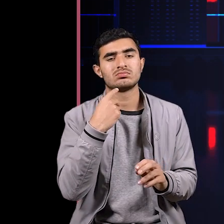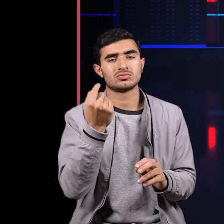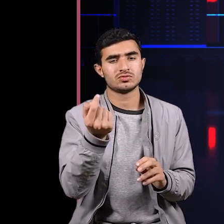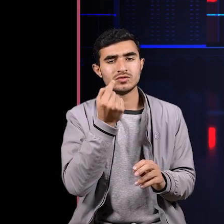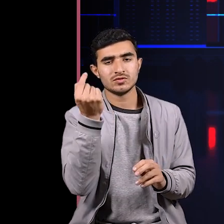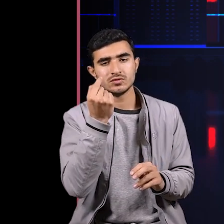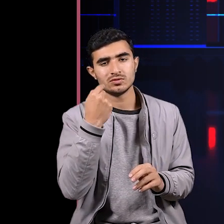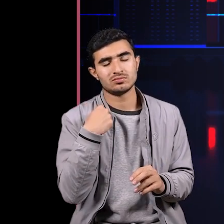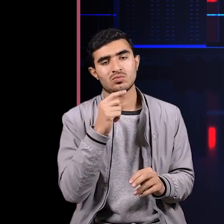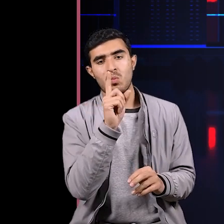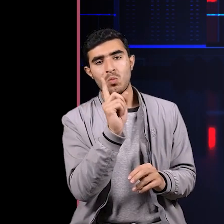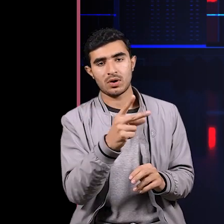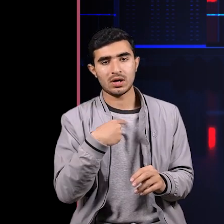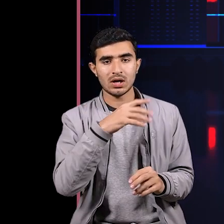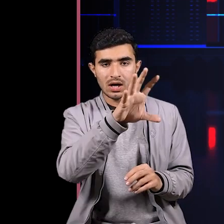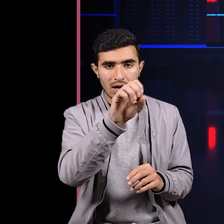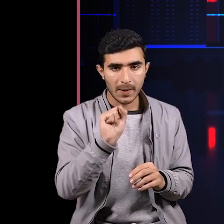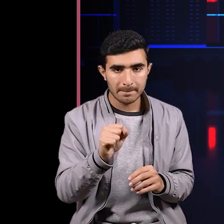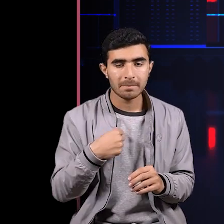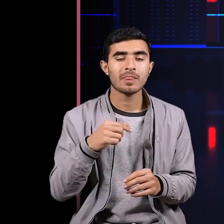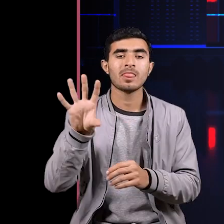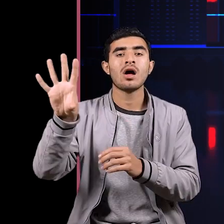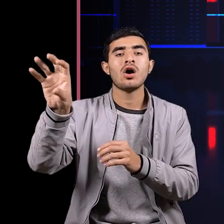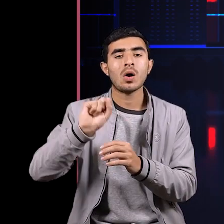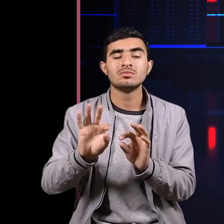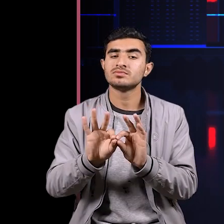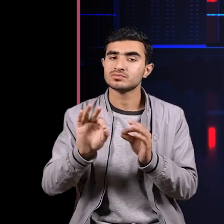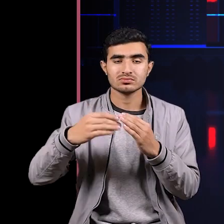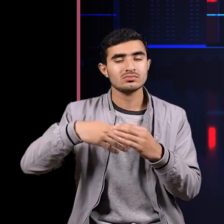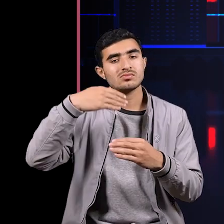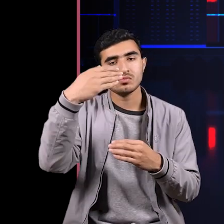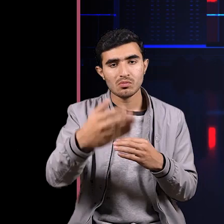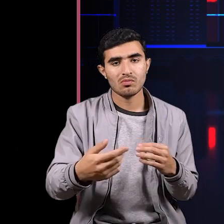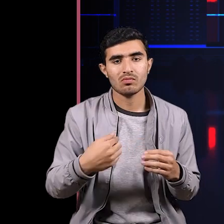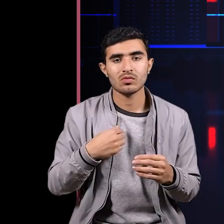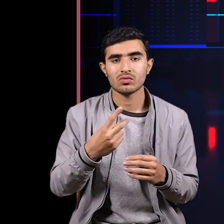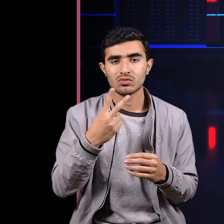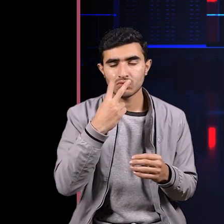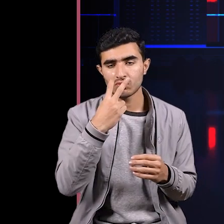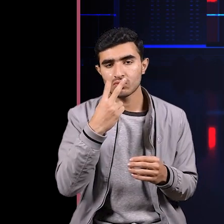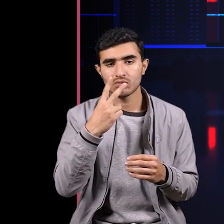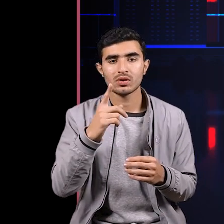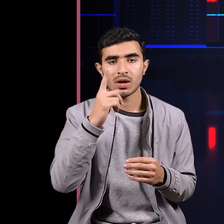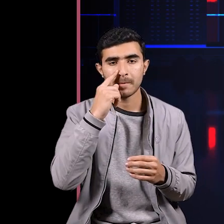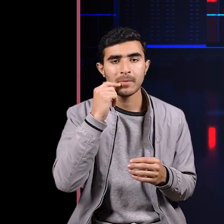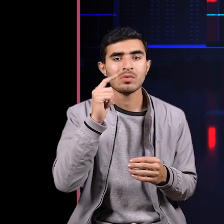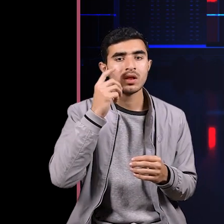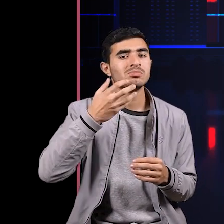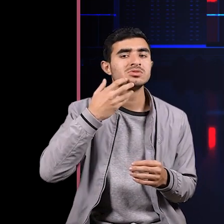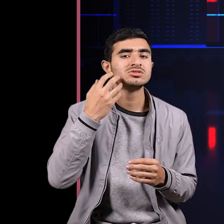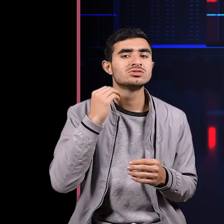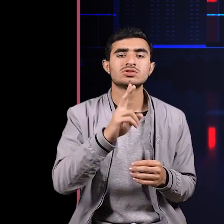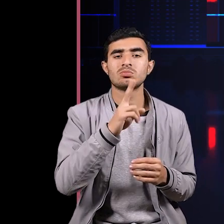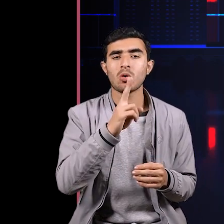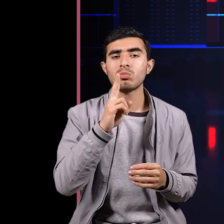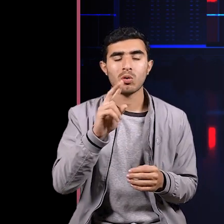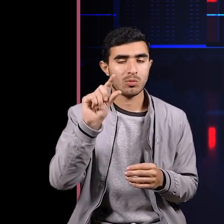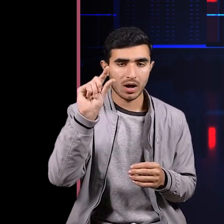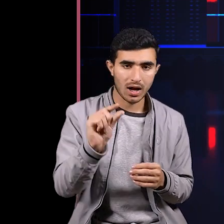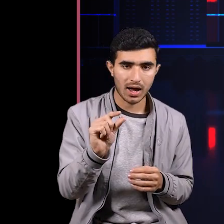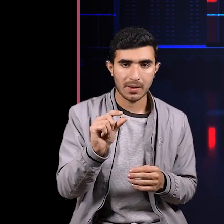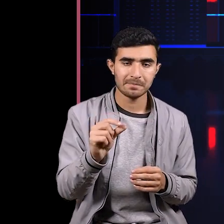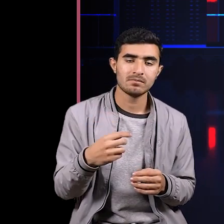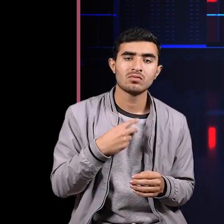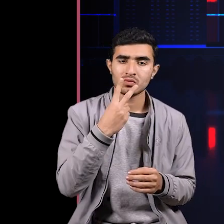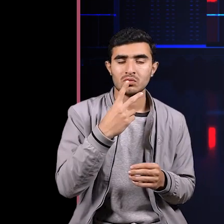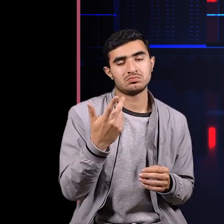की, स्पेशली मैं सारी ज़बानों को हम ऑन करते हैं, वो सिंधी हो, वो यहाँ पर बोलने वाली कोई भी ज़बान हो, तो उन स्पीकर्स में